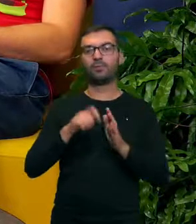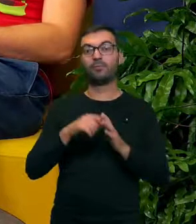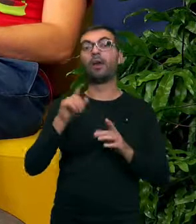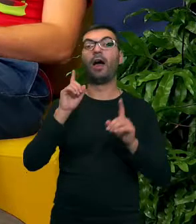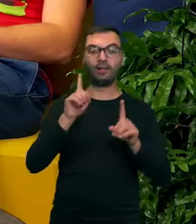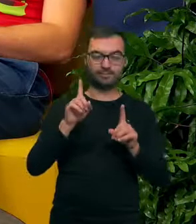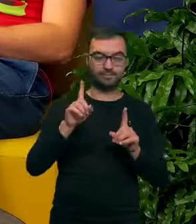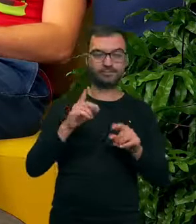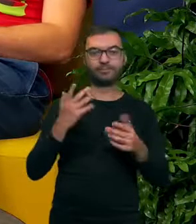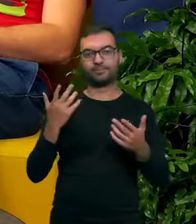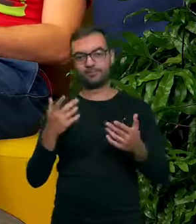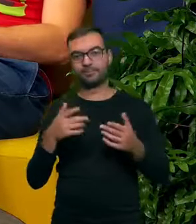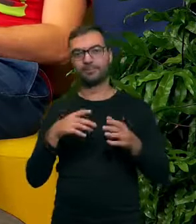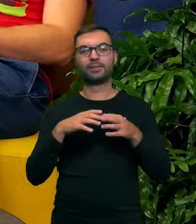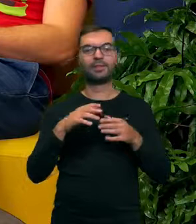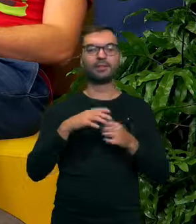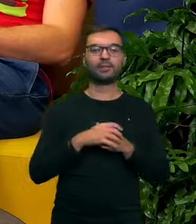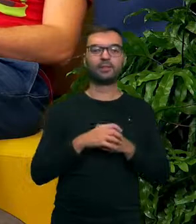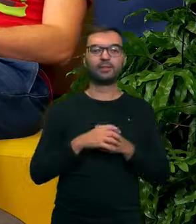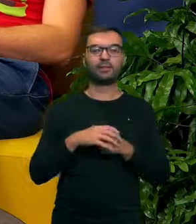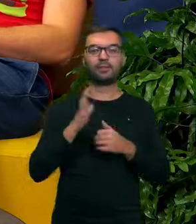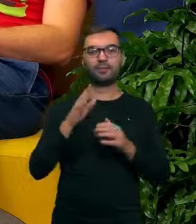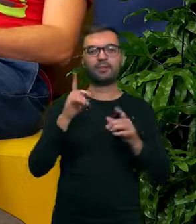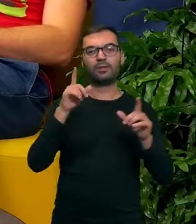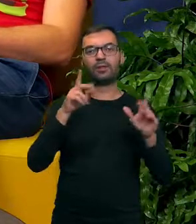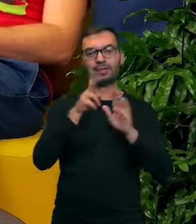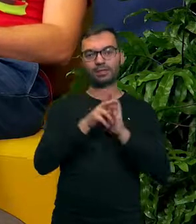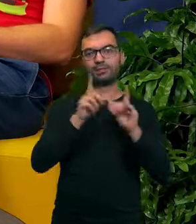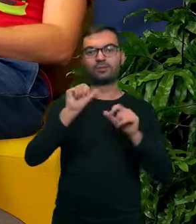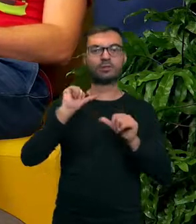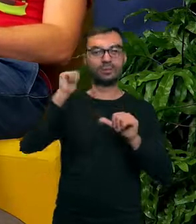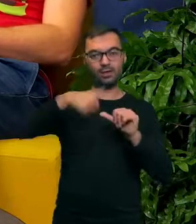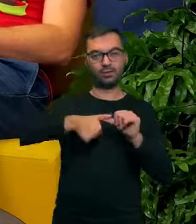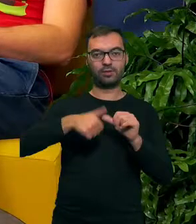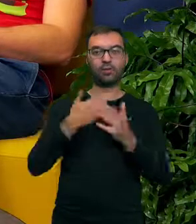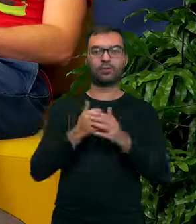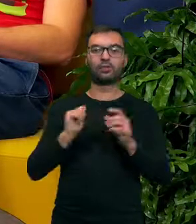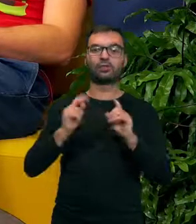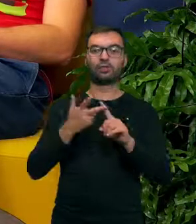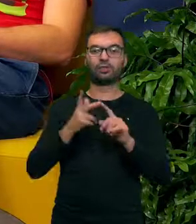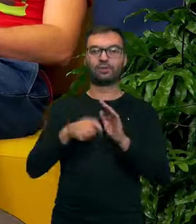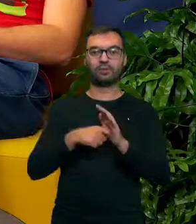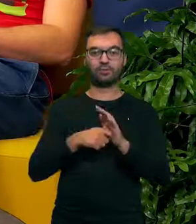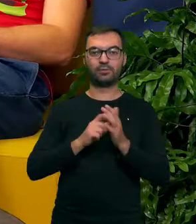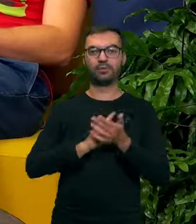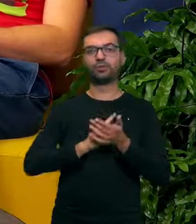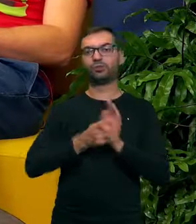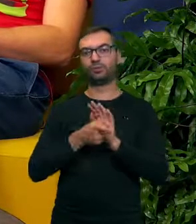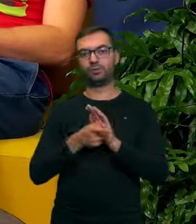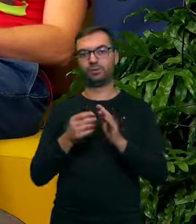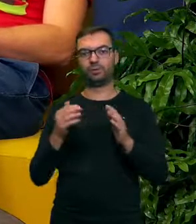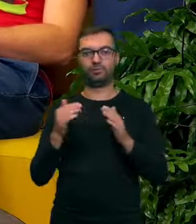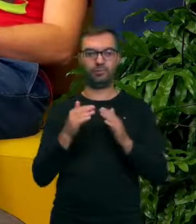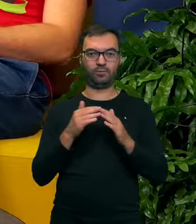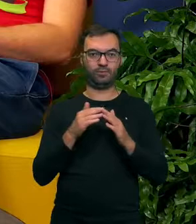i wiele wskazuje na to, że będziemy mieć zdjęcia w przyszłym roku, czyli że trzeci film będzie dużo szybciej niż drugi po